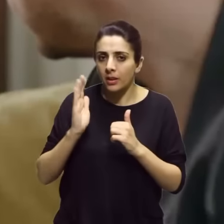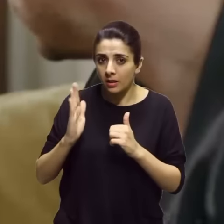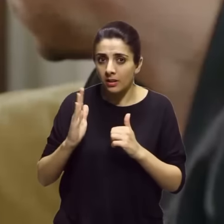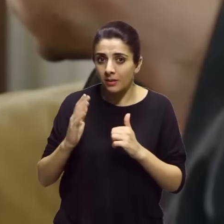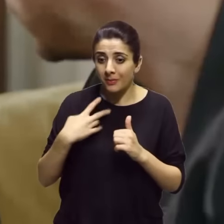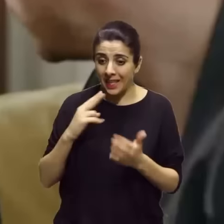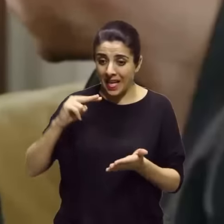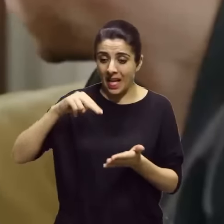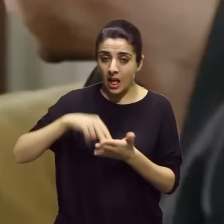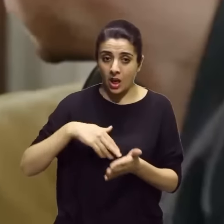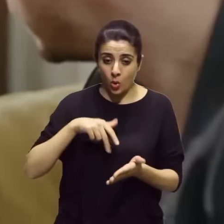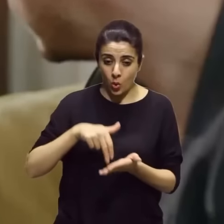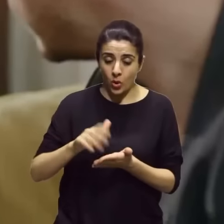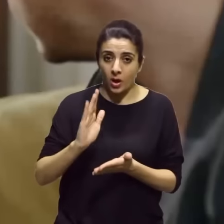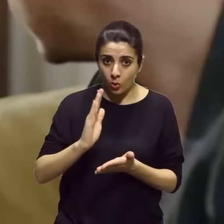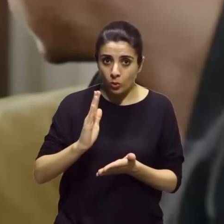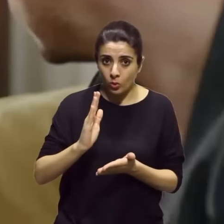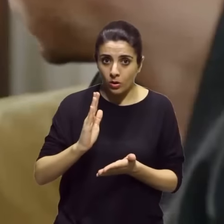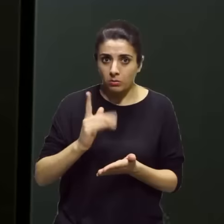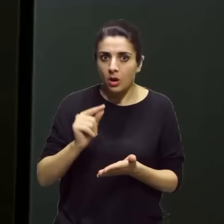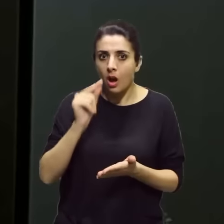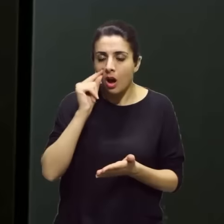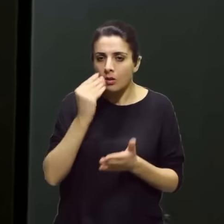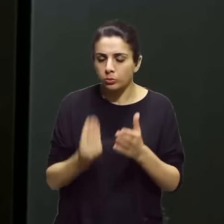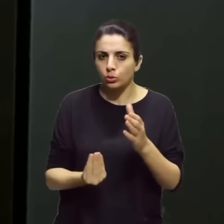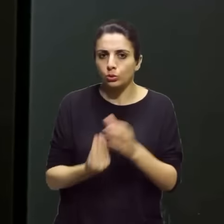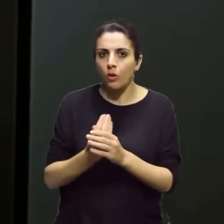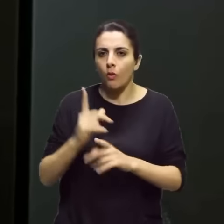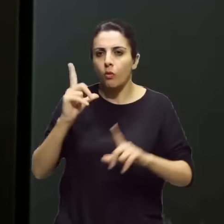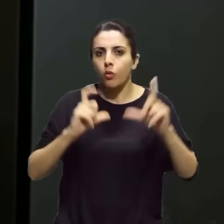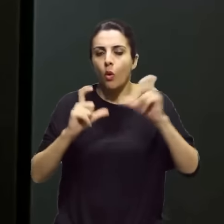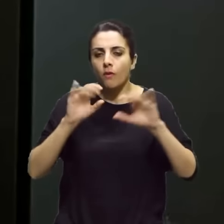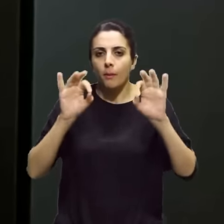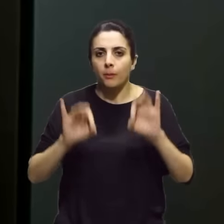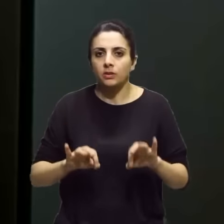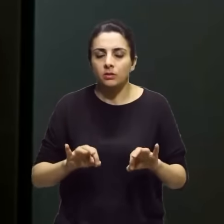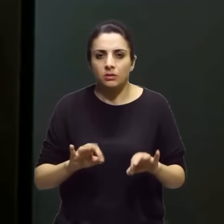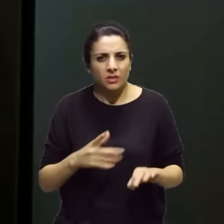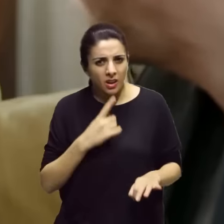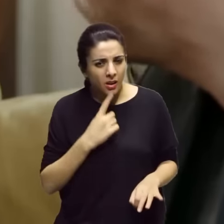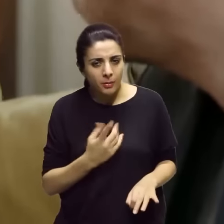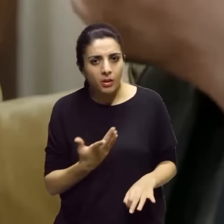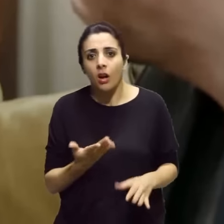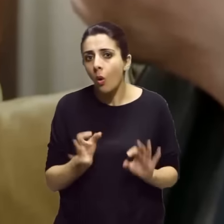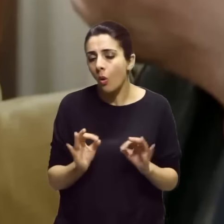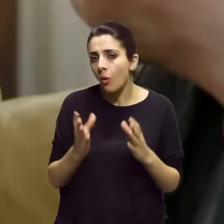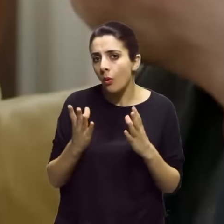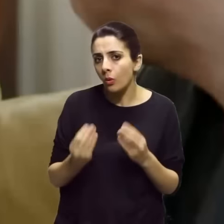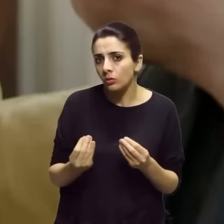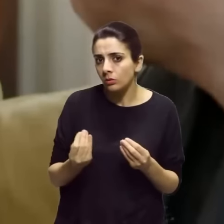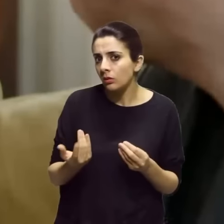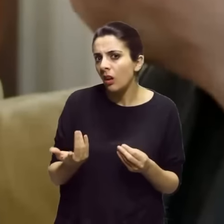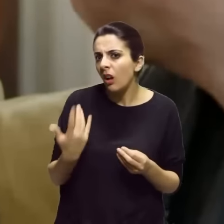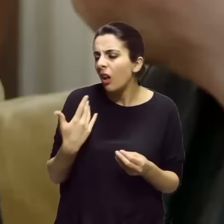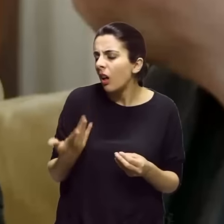Tam kalktık, böyle yürüyerek çıkıyoruz. Bir adam atladı önümüze, fotoğraflarımızı çekti. Aa, nasıl ya? İşte öyle. Üstelik